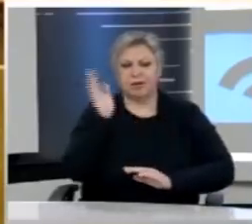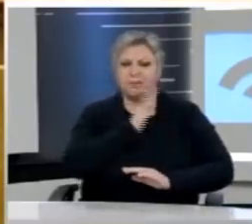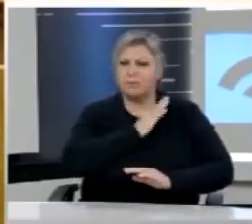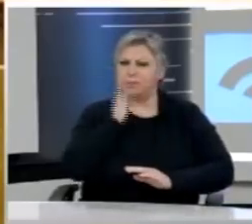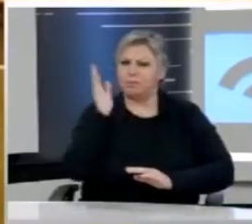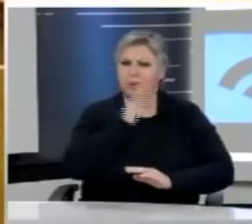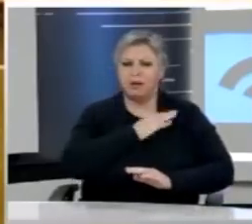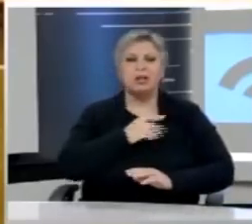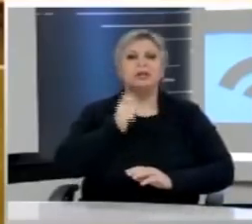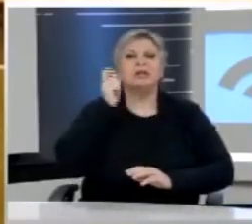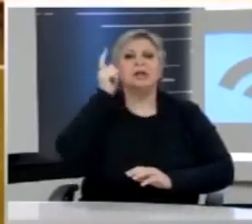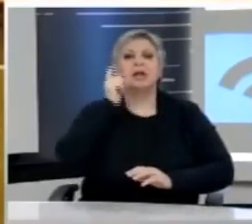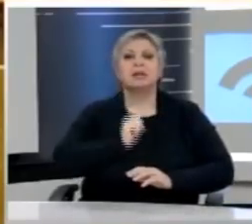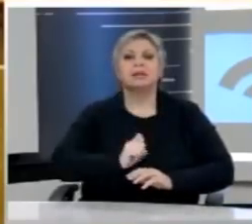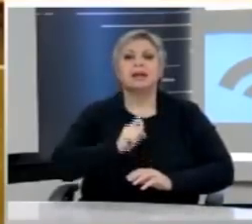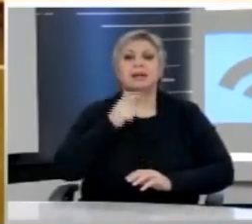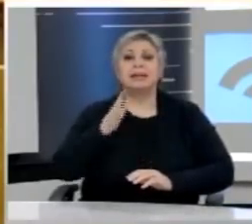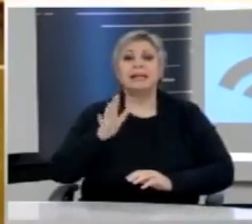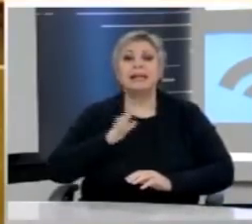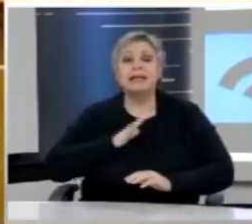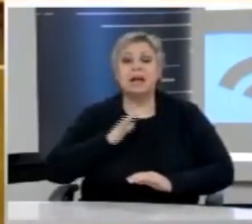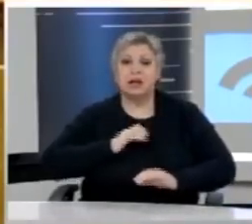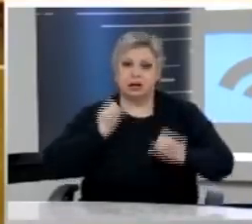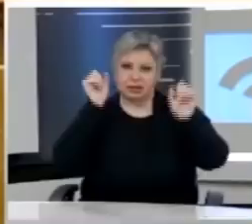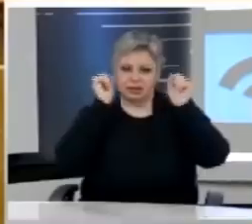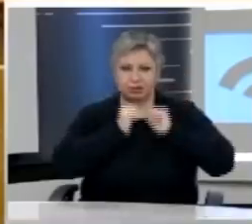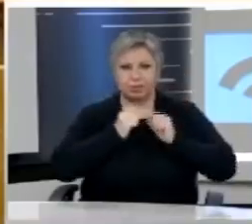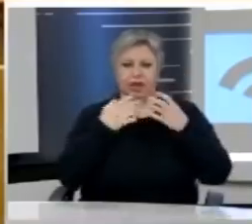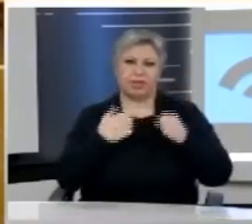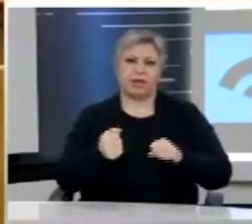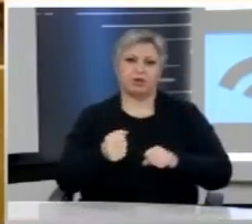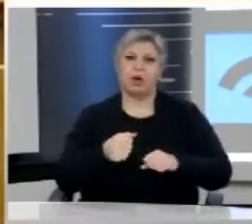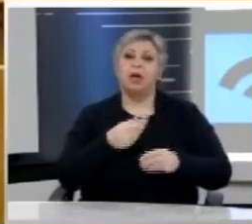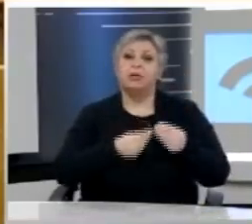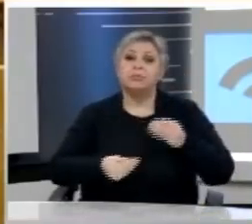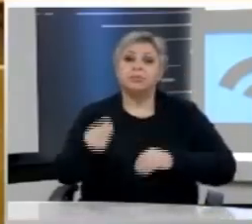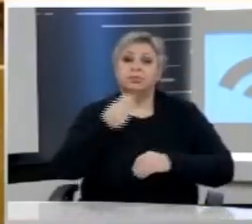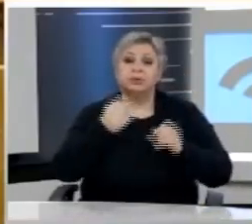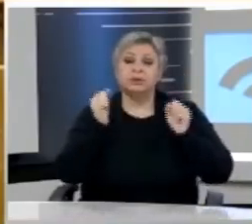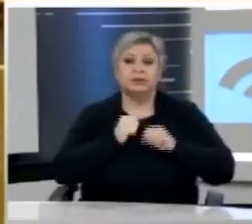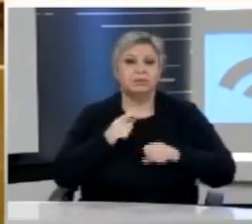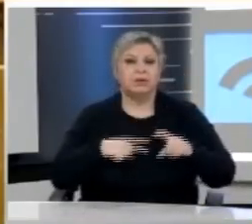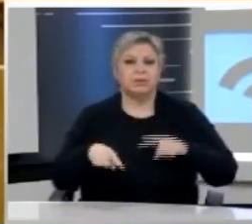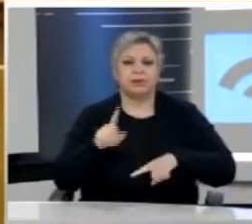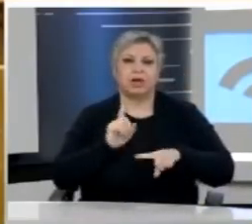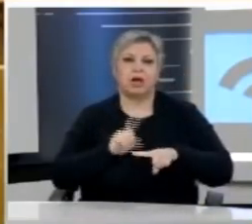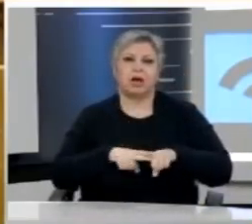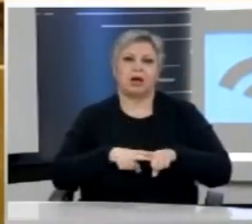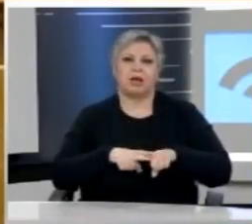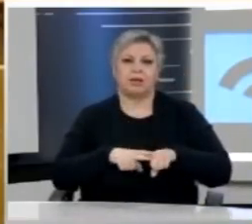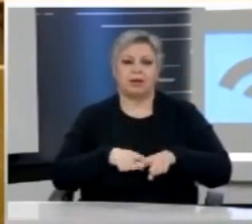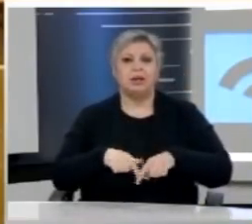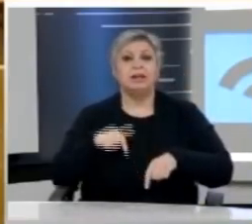Βαλκανίων με πρώτο απ' όλους τον ελληνικό λαό. Καταψηφίζουμε μια κυβέρνηση που δεν τολμά να